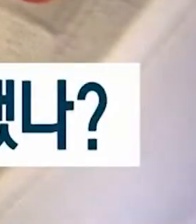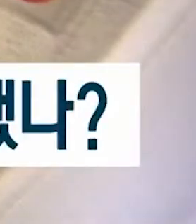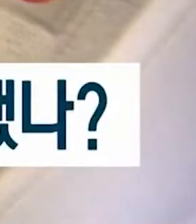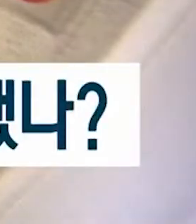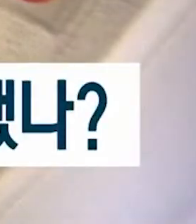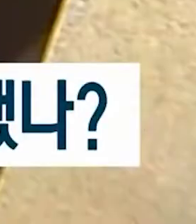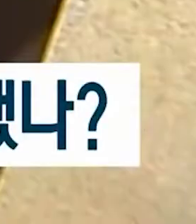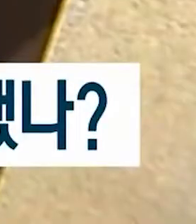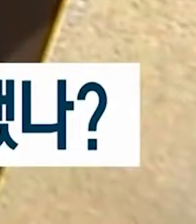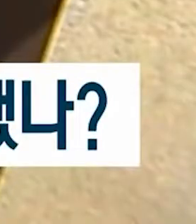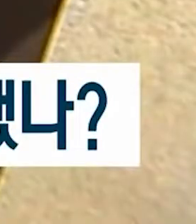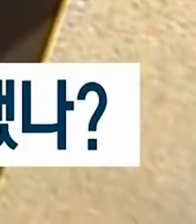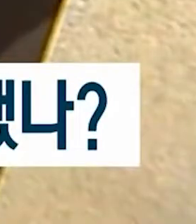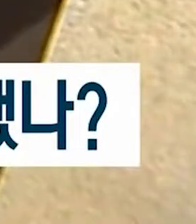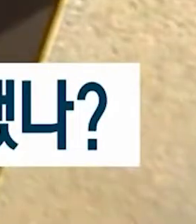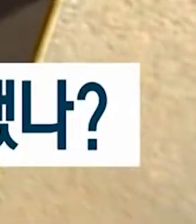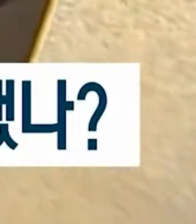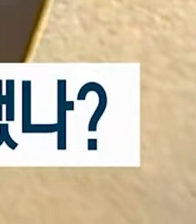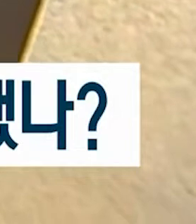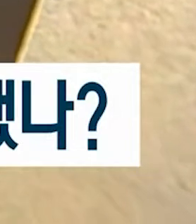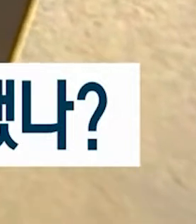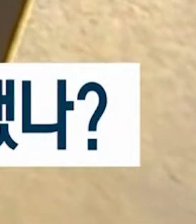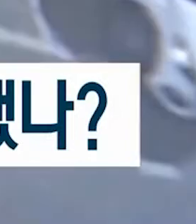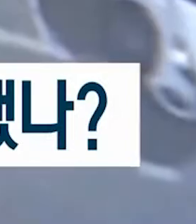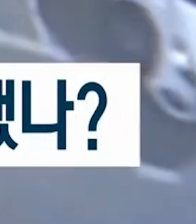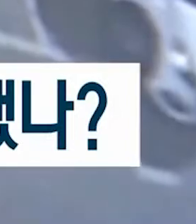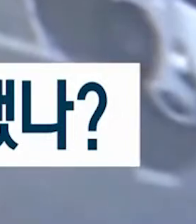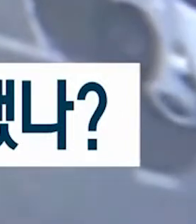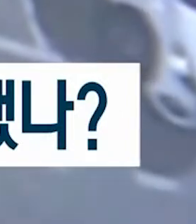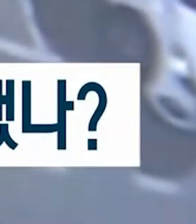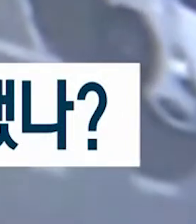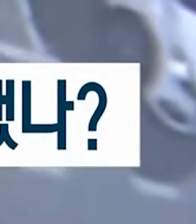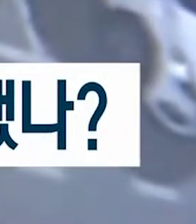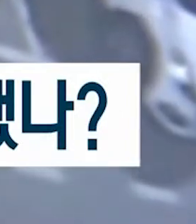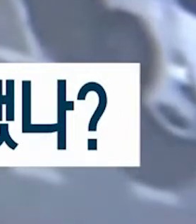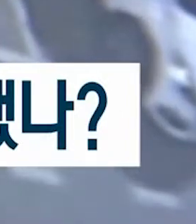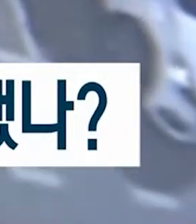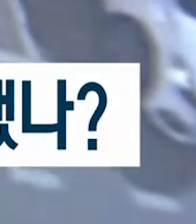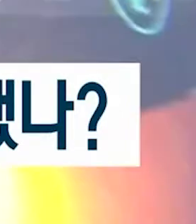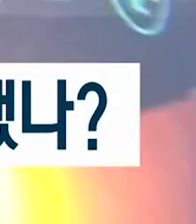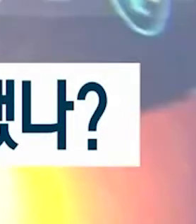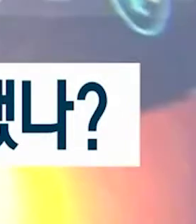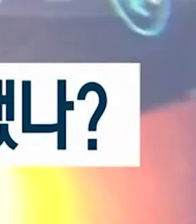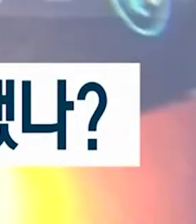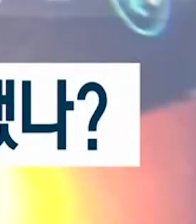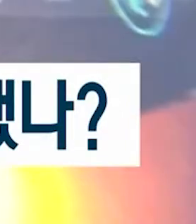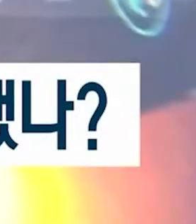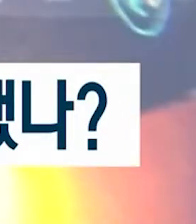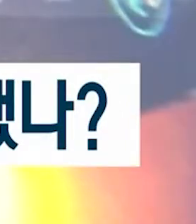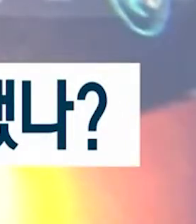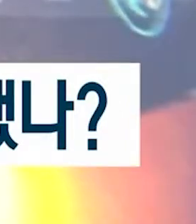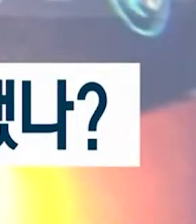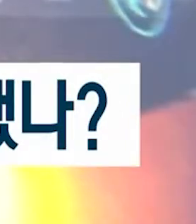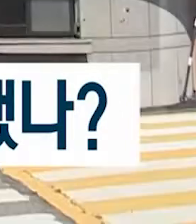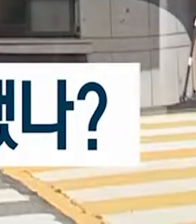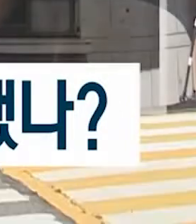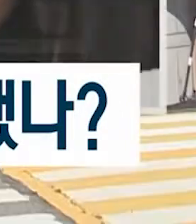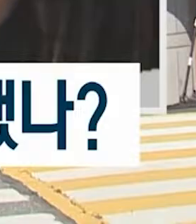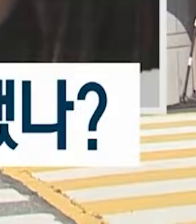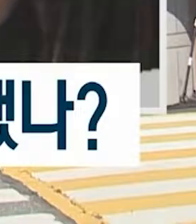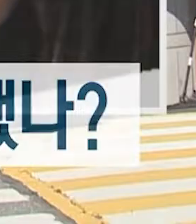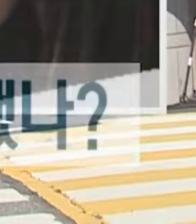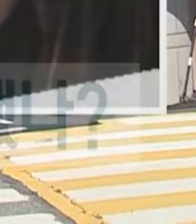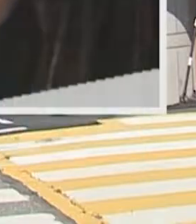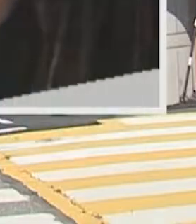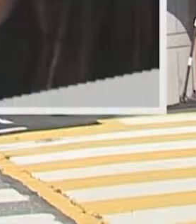10살 초등학생 등 일가족 3명이 실종 일주일 전부터 완도를 수차례 오간 사실도 확인되면서 실종 경위에 대한 의문점은 갈수록 커지고